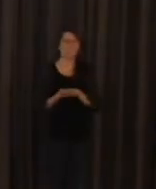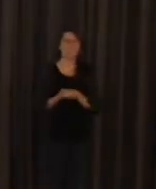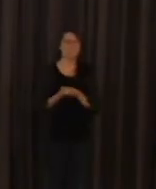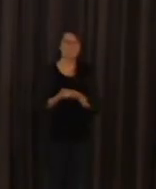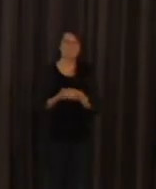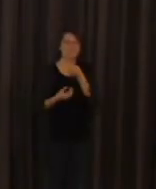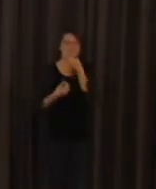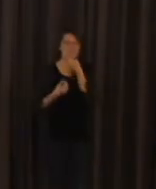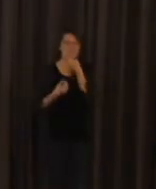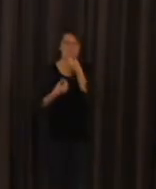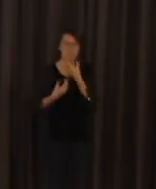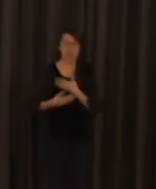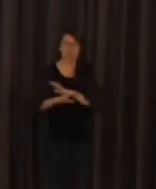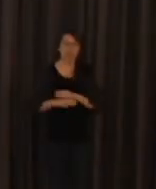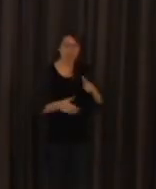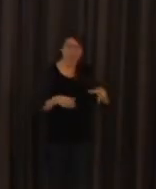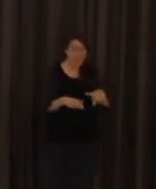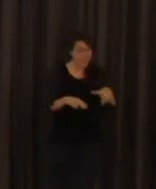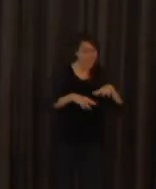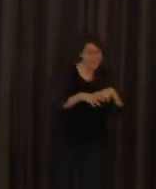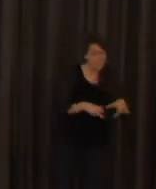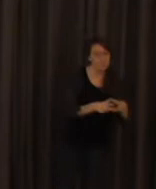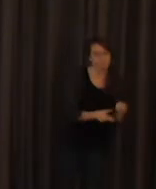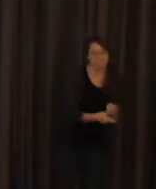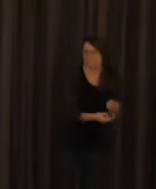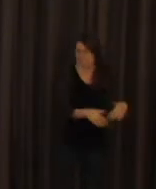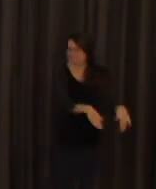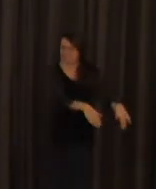estan utilitzant ara en les xarxes socials.